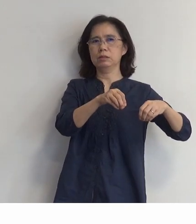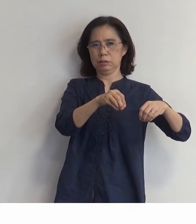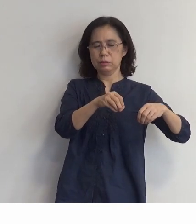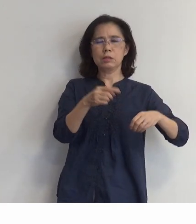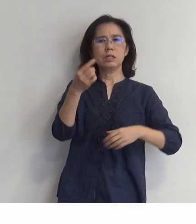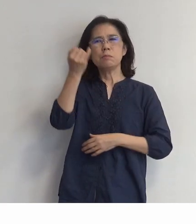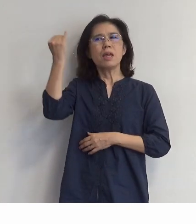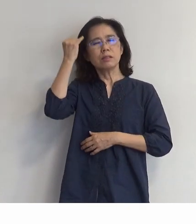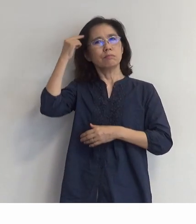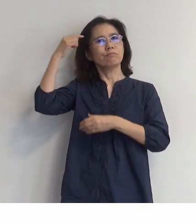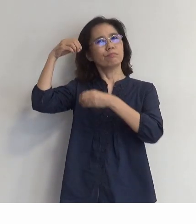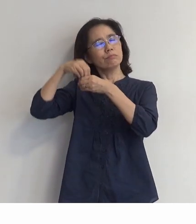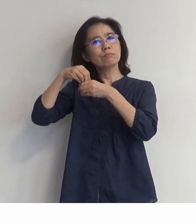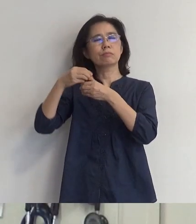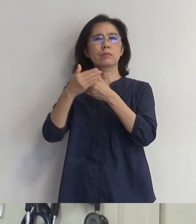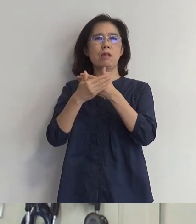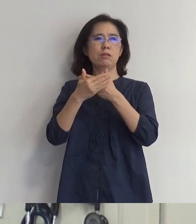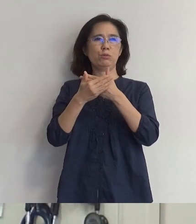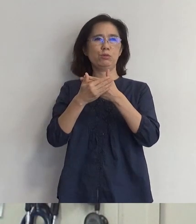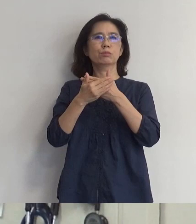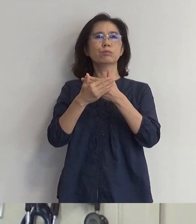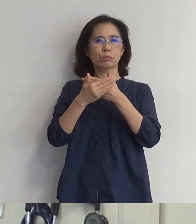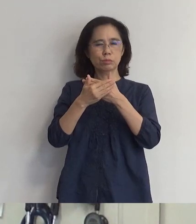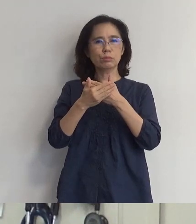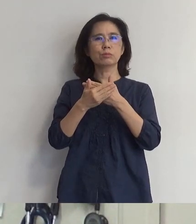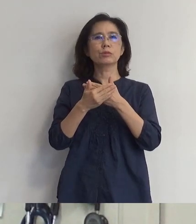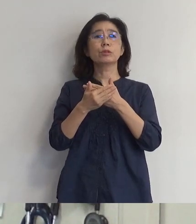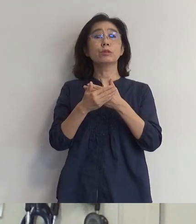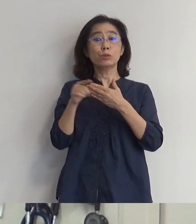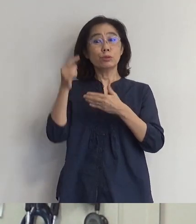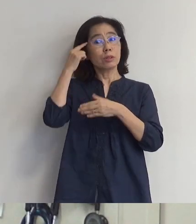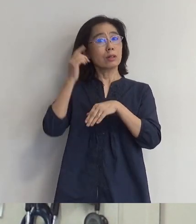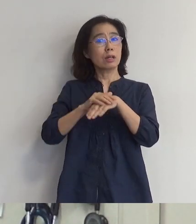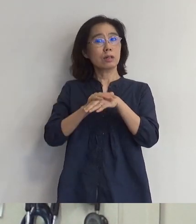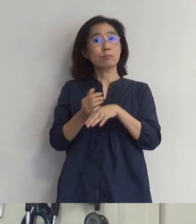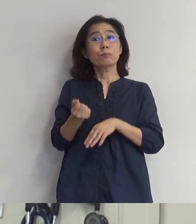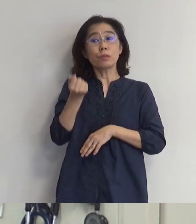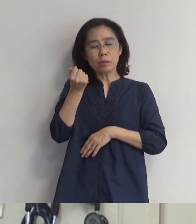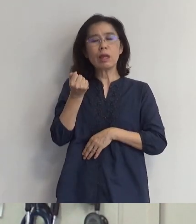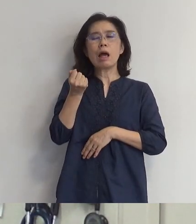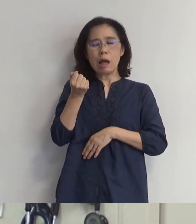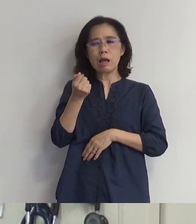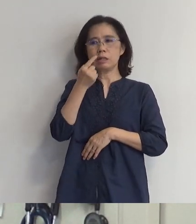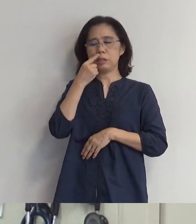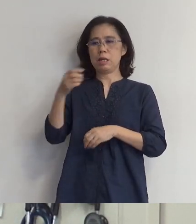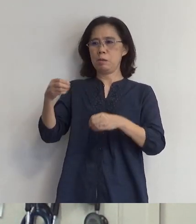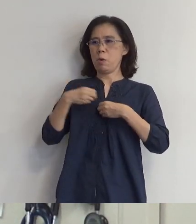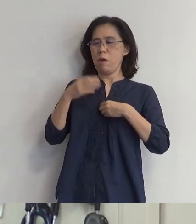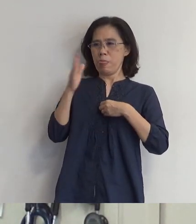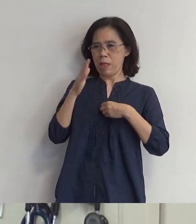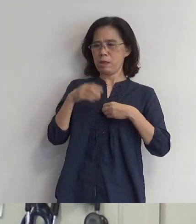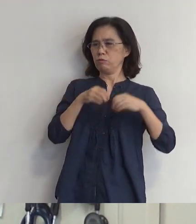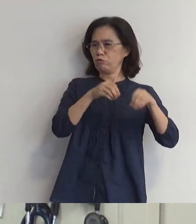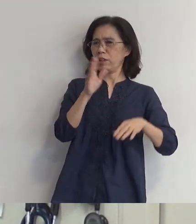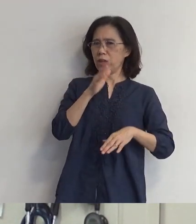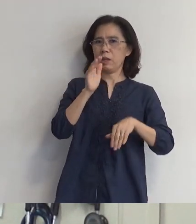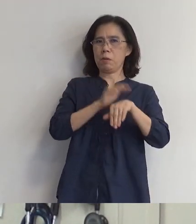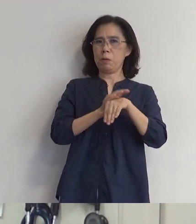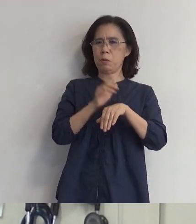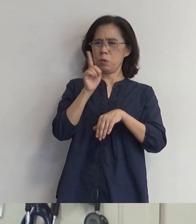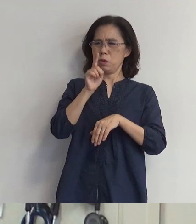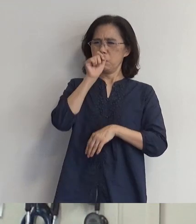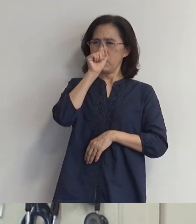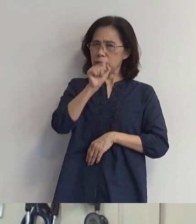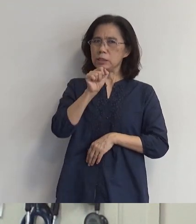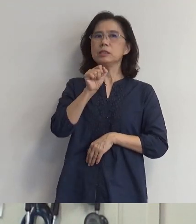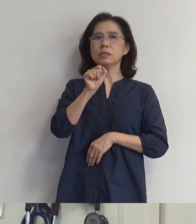メージすることが大切です。その前提で、じゃあもらわない、 移らないためにはどうしたらいいか、身近